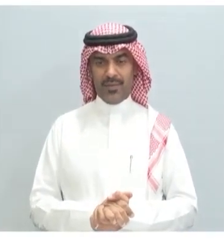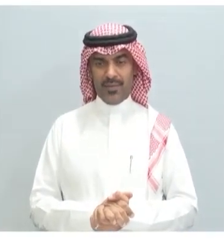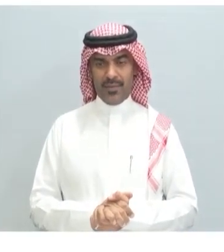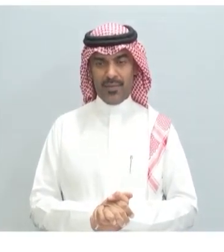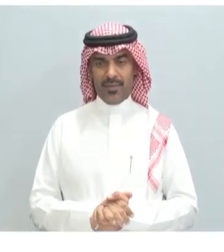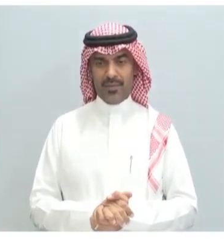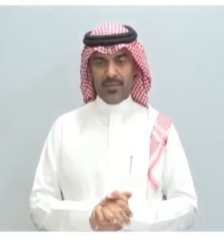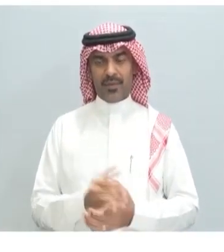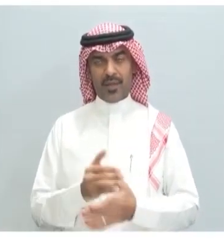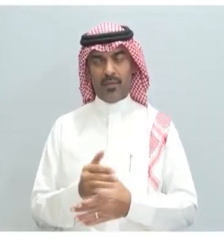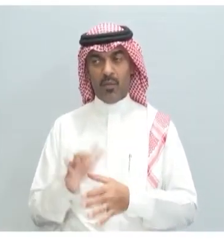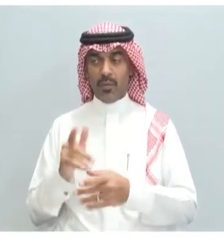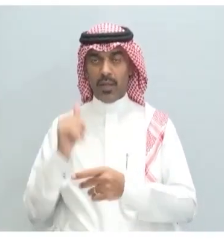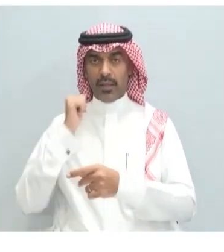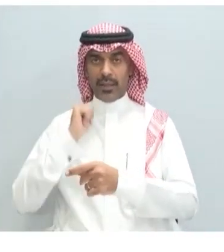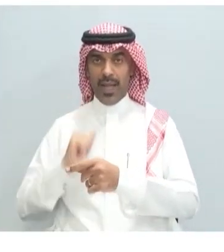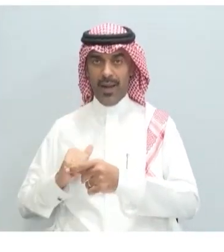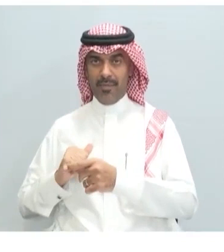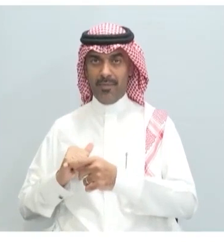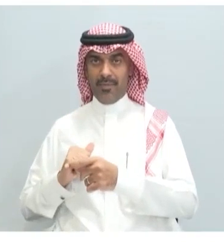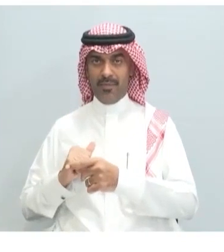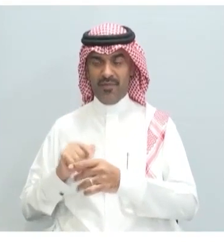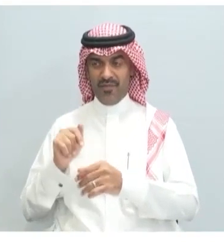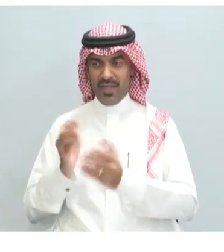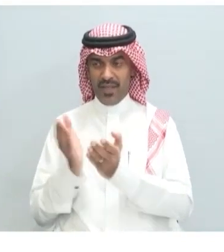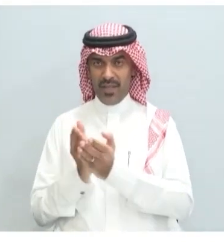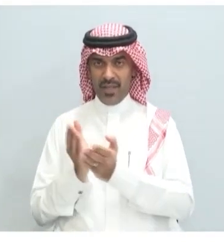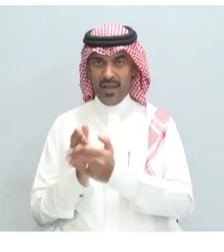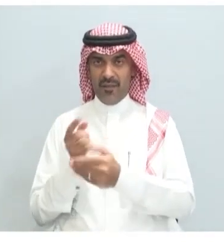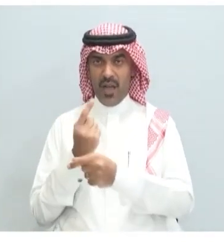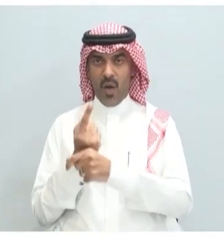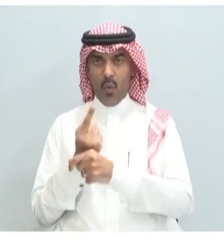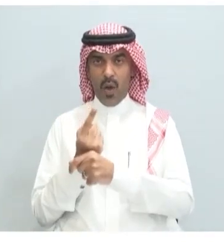الحادثتان الحادثتان غير